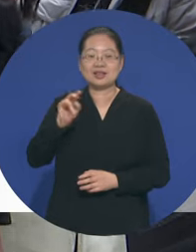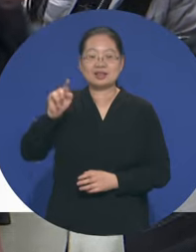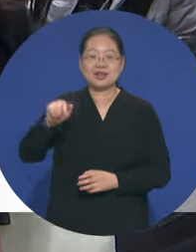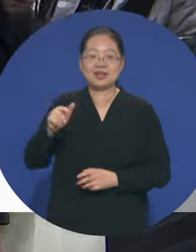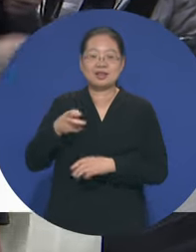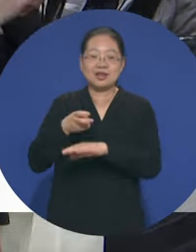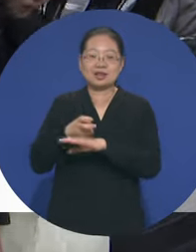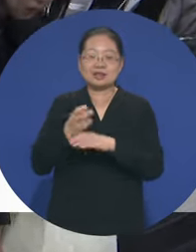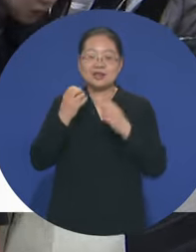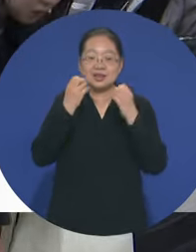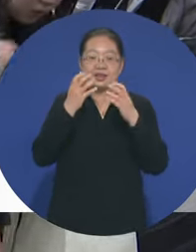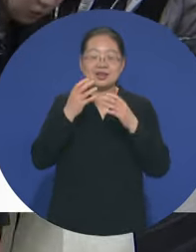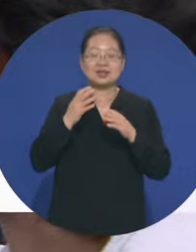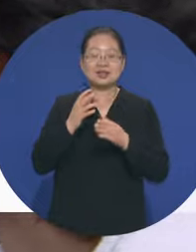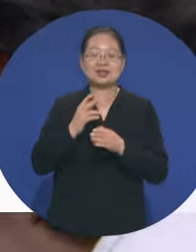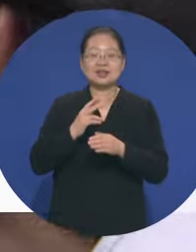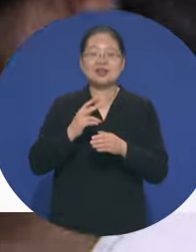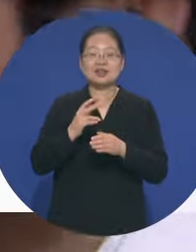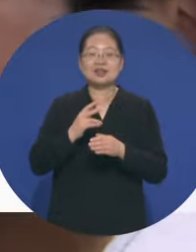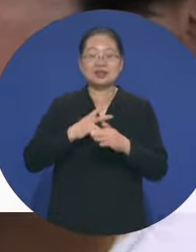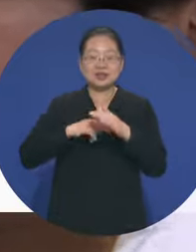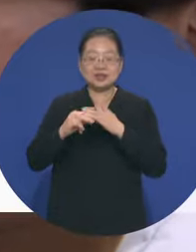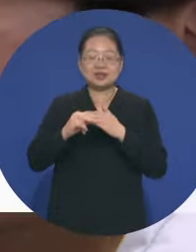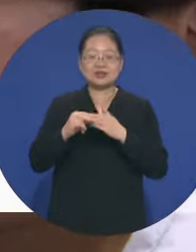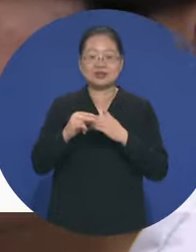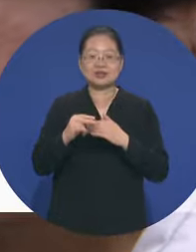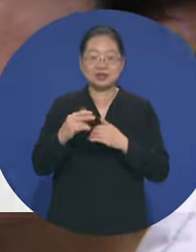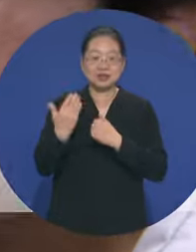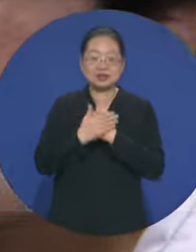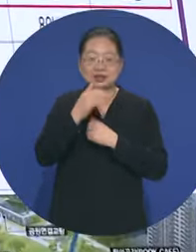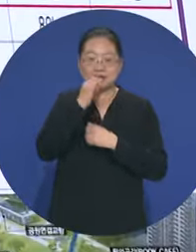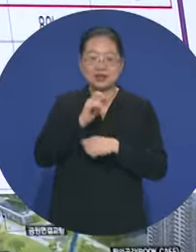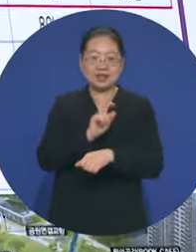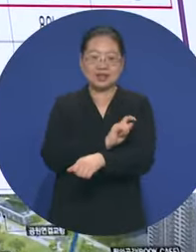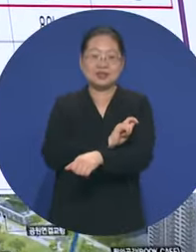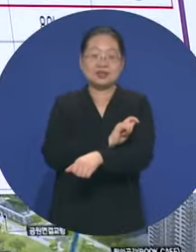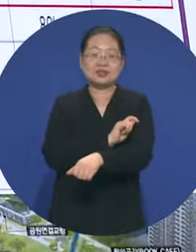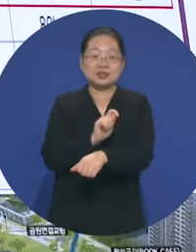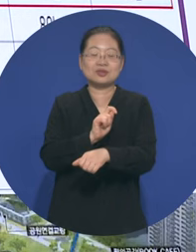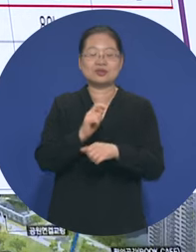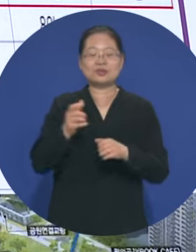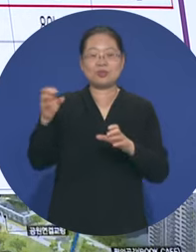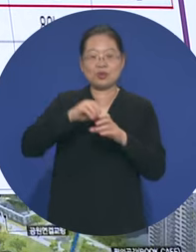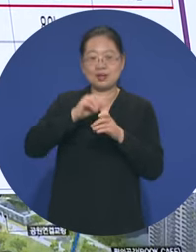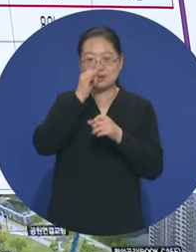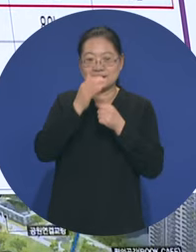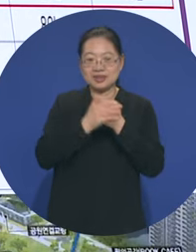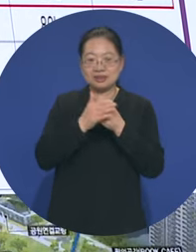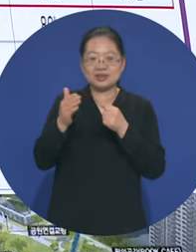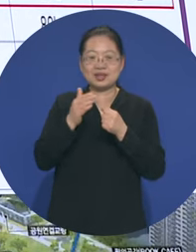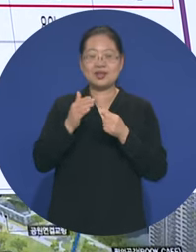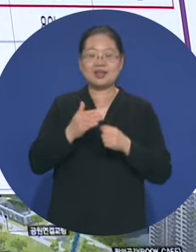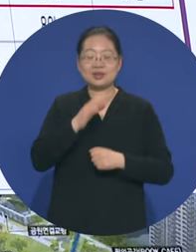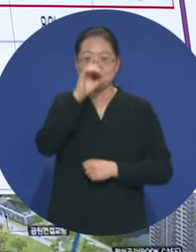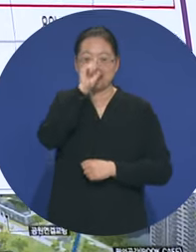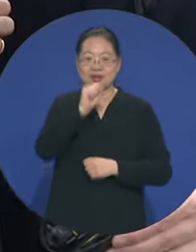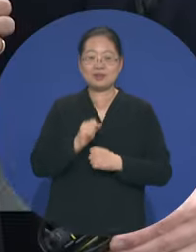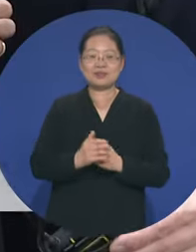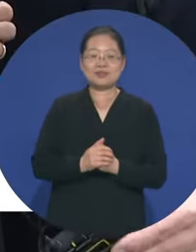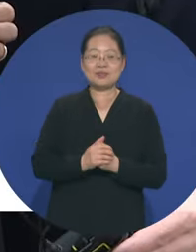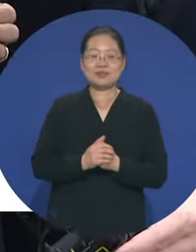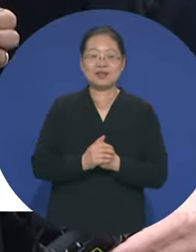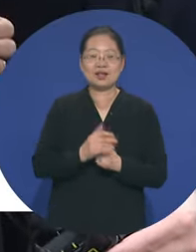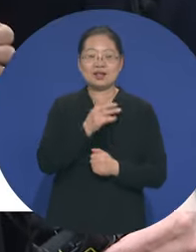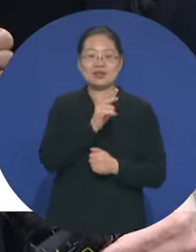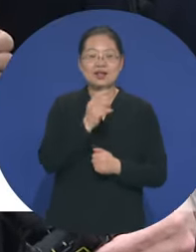광역버스와 신분당선을 이용하는 도민도 혜택을 받을 수 있습니다. 특히 GTX도 포함된다는 점이 큰 장점입니다.